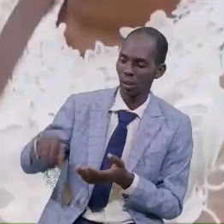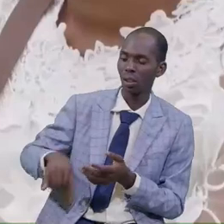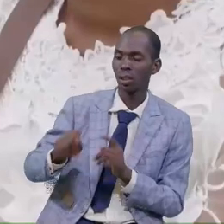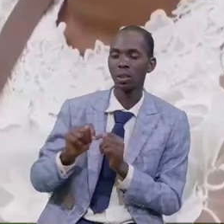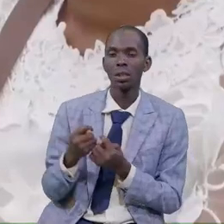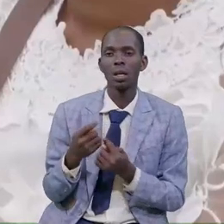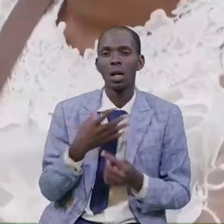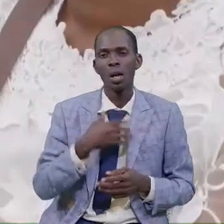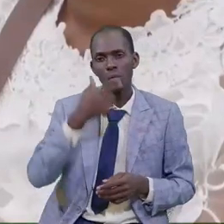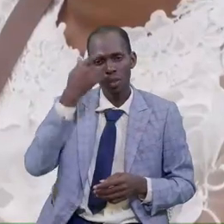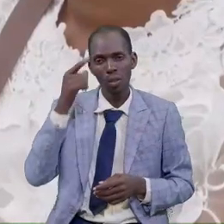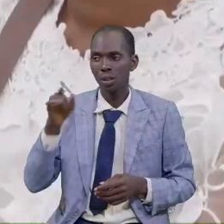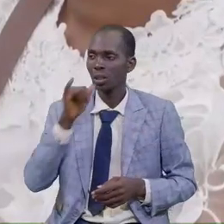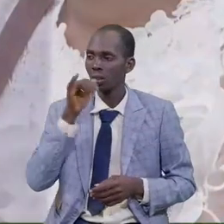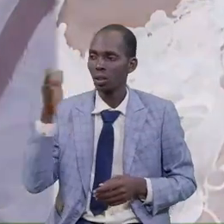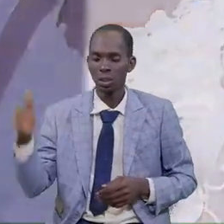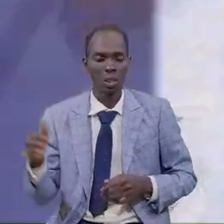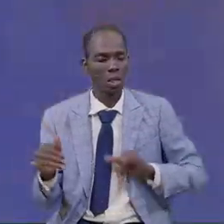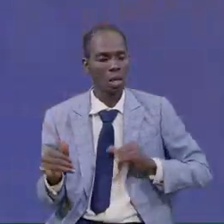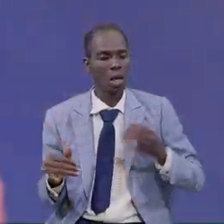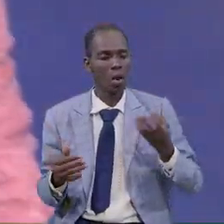Parce que c'est là. Et parce que je suis né là,